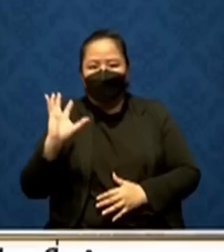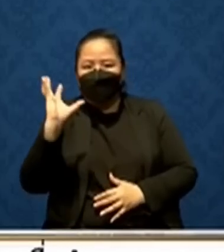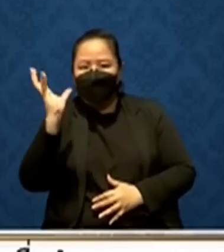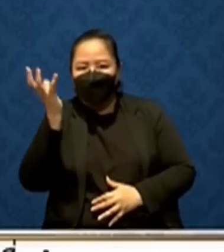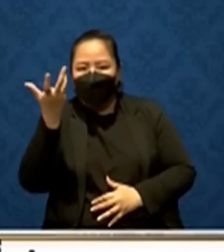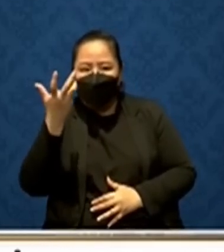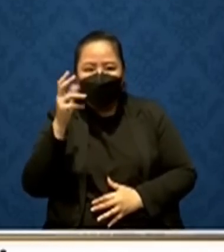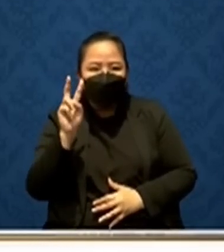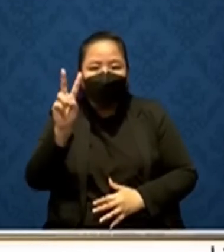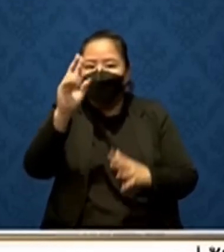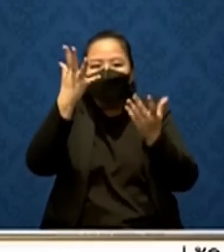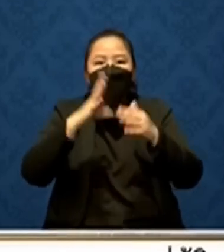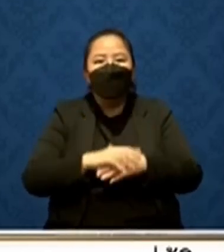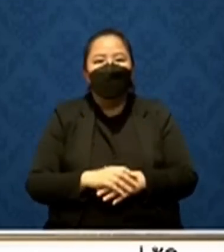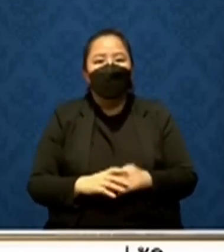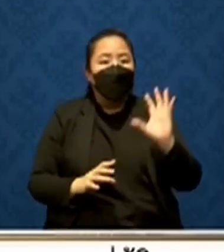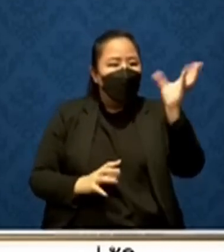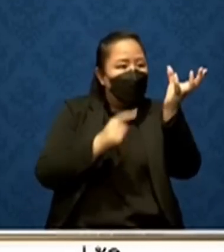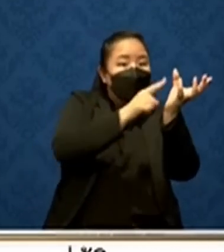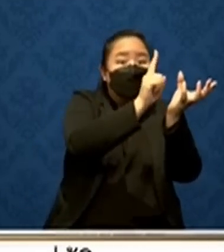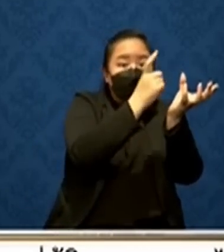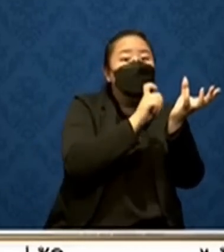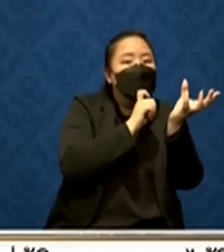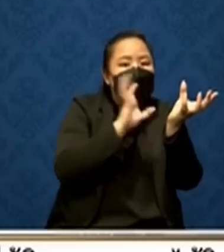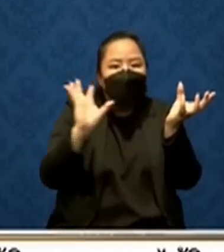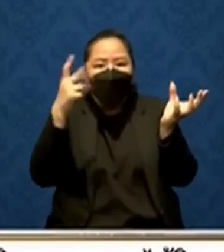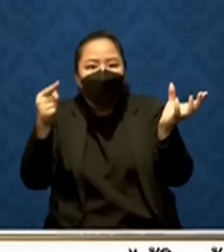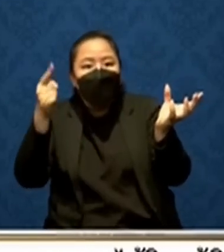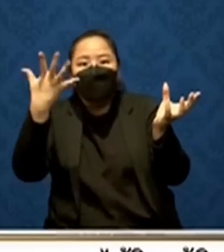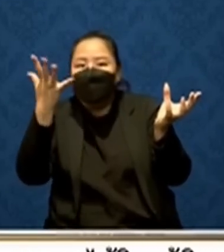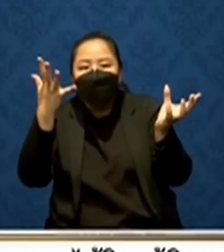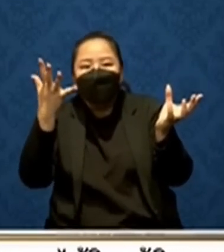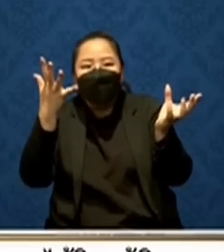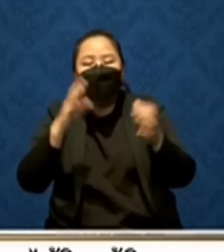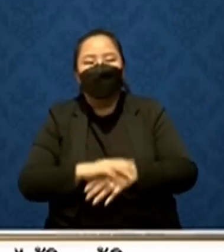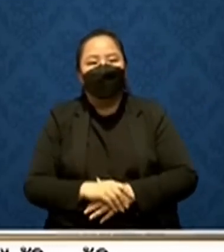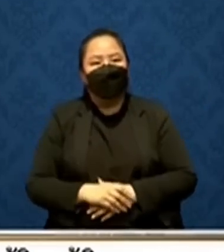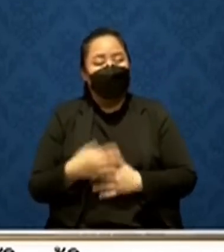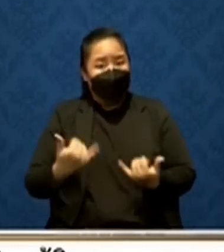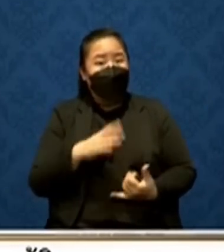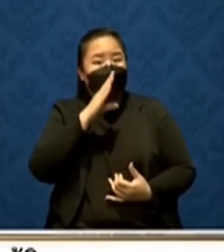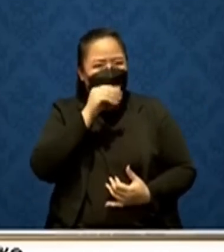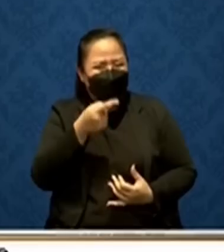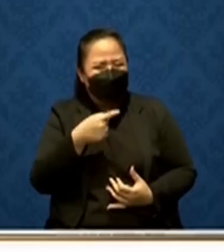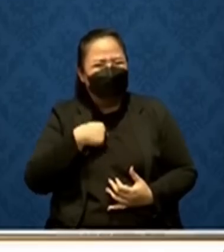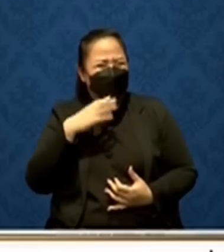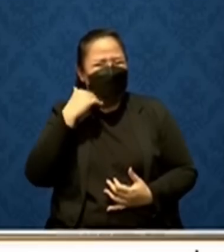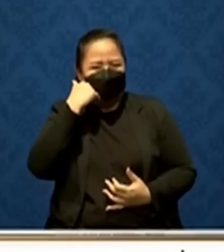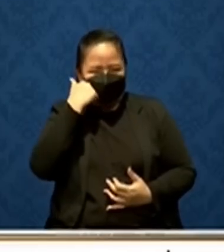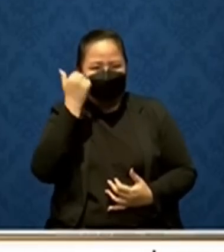ไปอยู่ทำทานครับแค่คำพูดแค่นี้เนี่ยแม่พี่น้องประชาชนออกไป